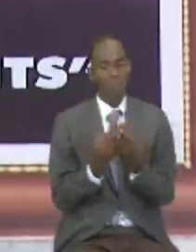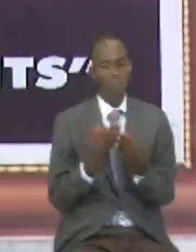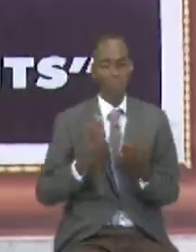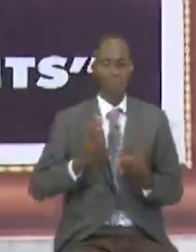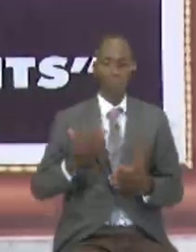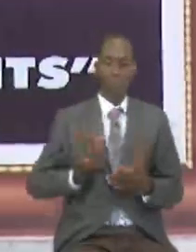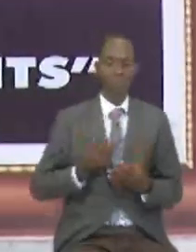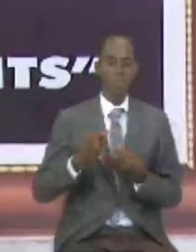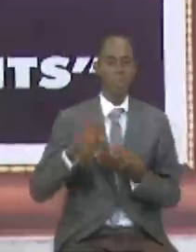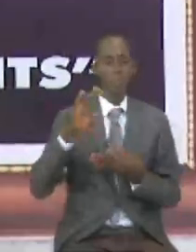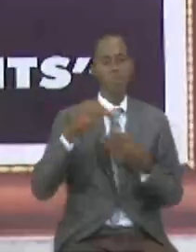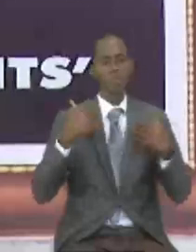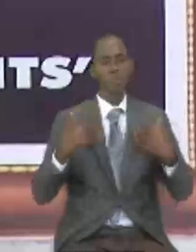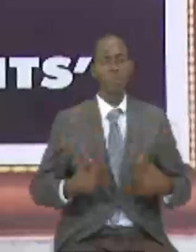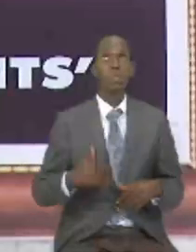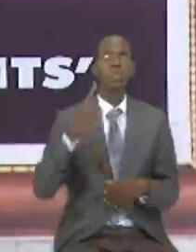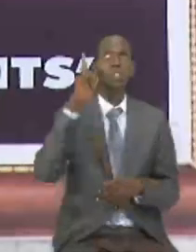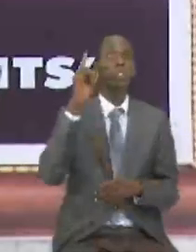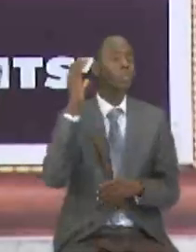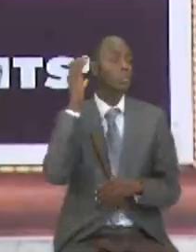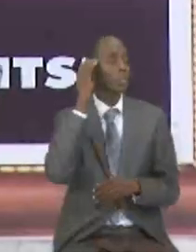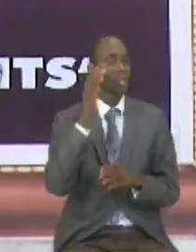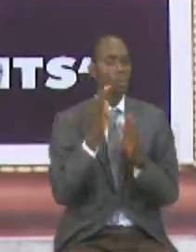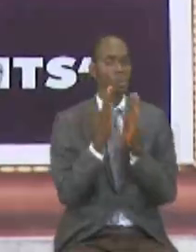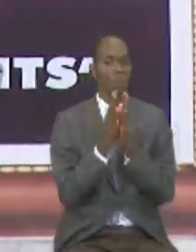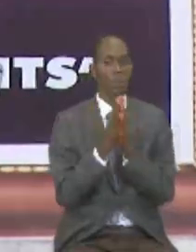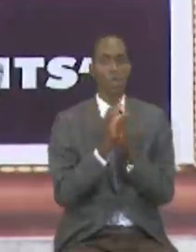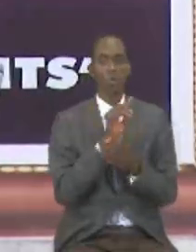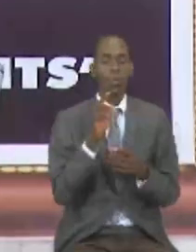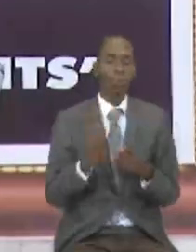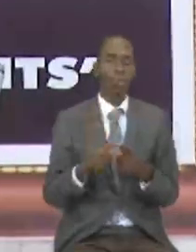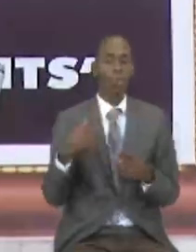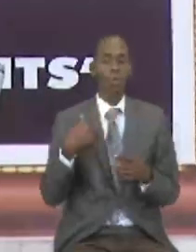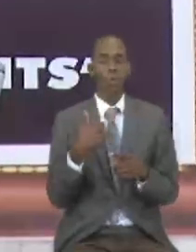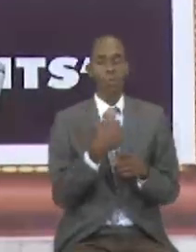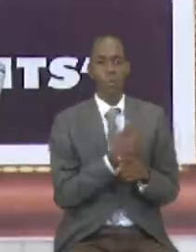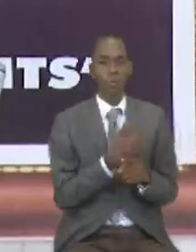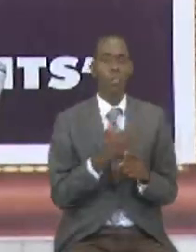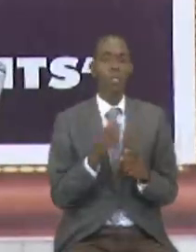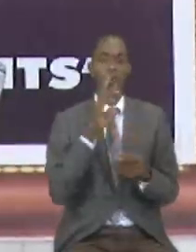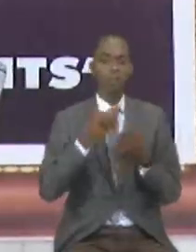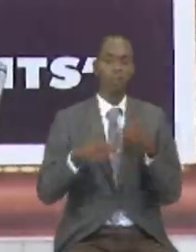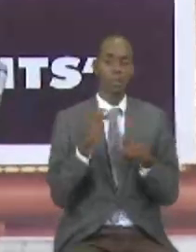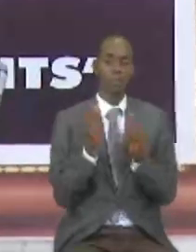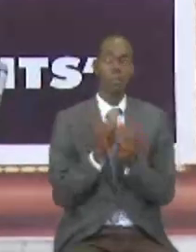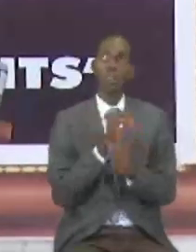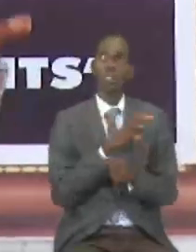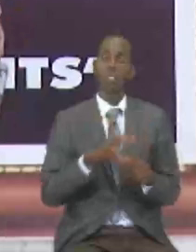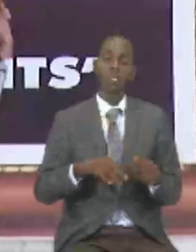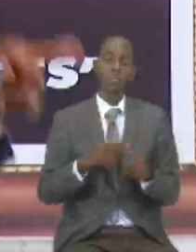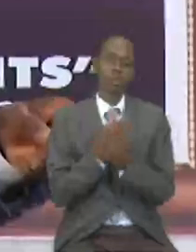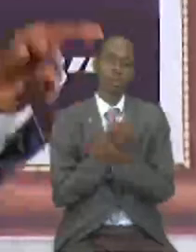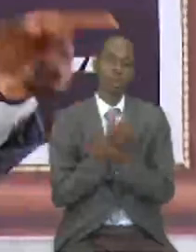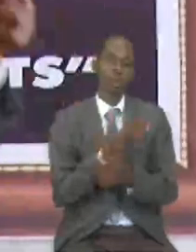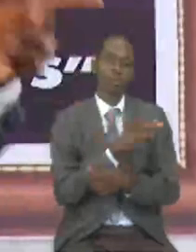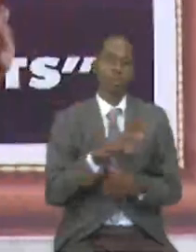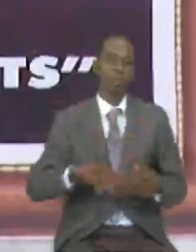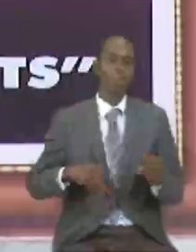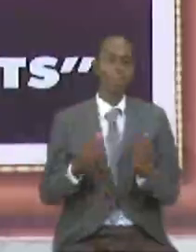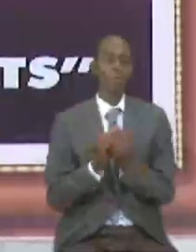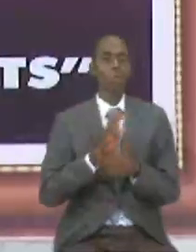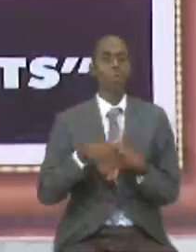que tu demandes pour toi, ta famille, ton âme, ton pour ta chair, Jésus exauce la prière. Dès que tu es ami de Christ et